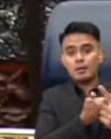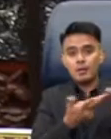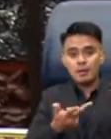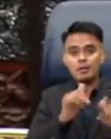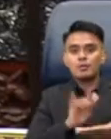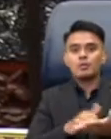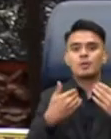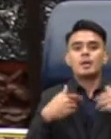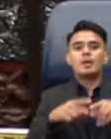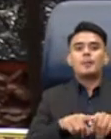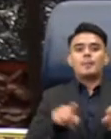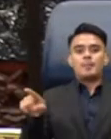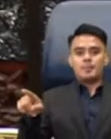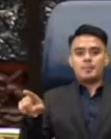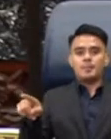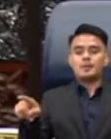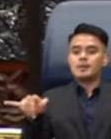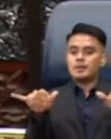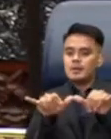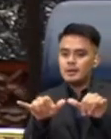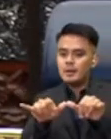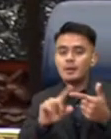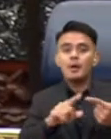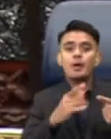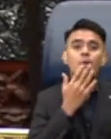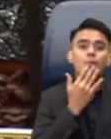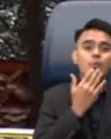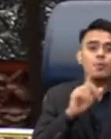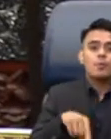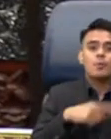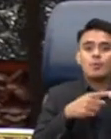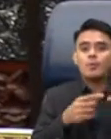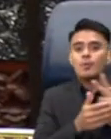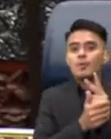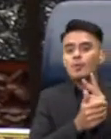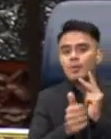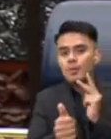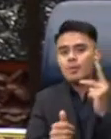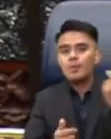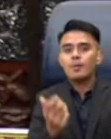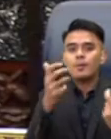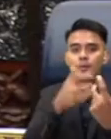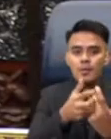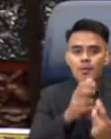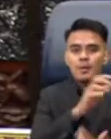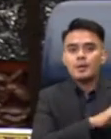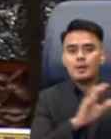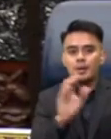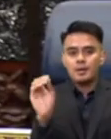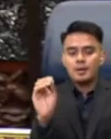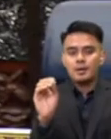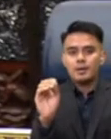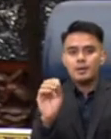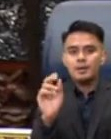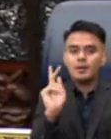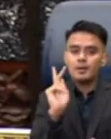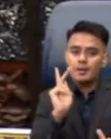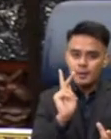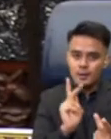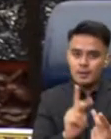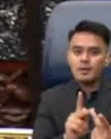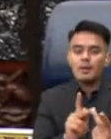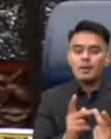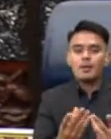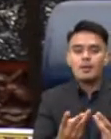berbeza daripada segi saiz warna keupayaan adaptasi dan juga kesesuaian